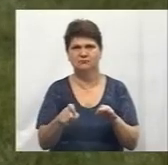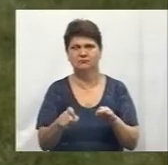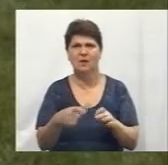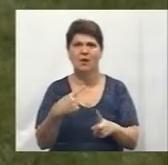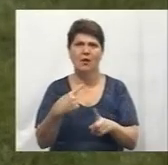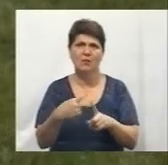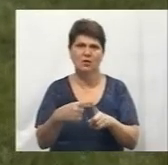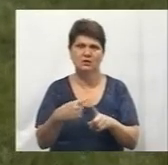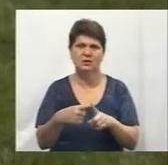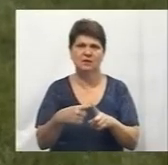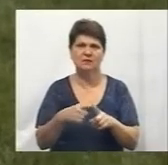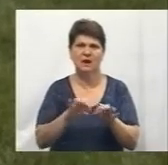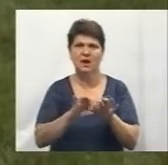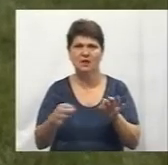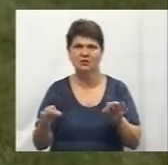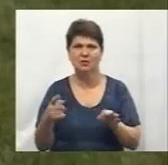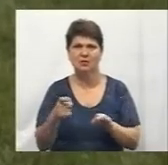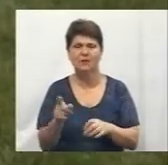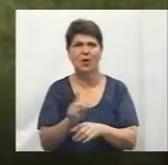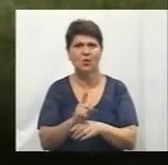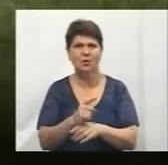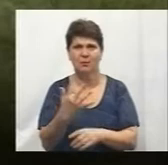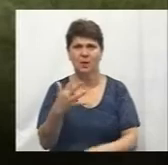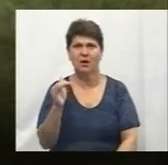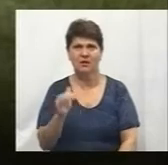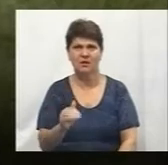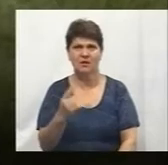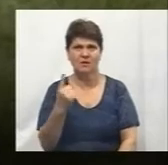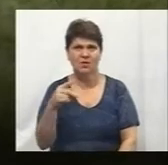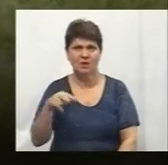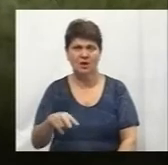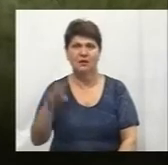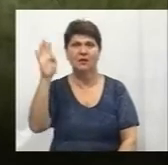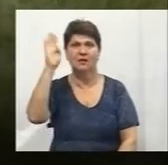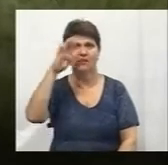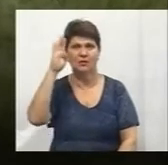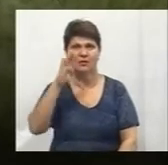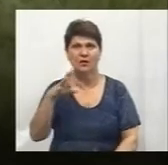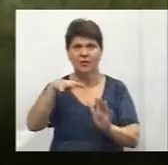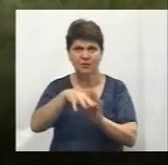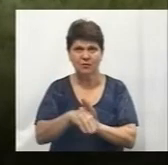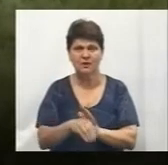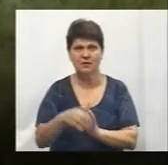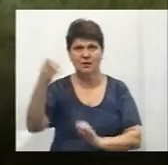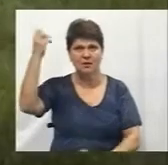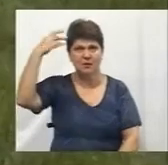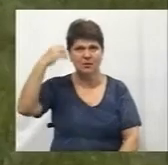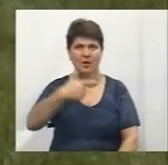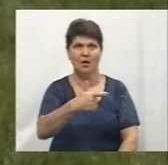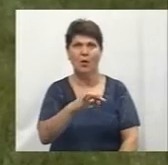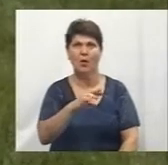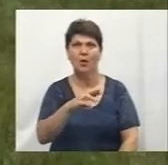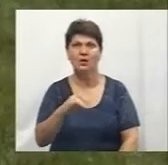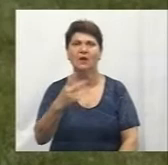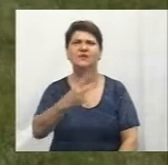Лактозопозитивних кишкових паличок при нормі не більше 5 тисяч в одному літрі води. Їх міст становив на пляжі Гонти